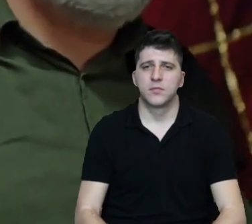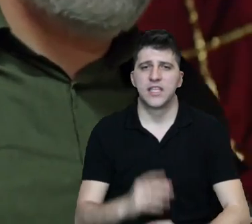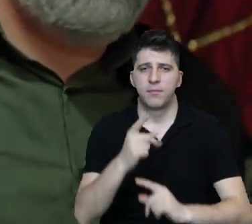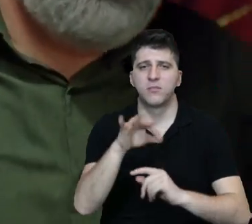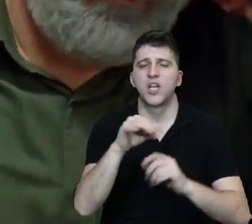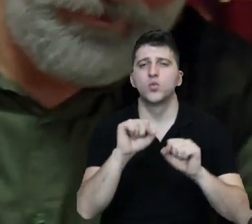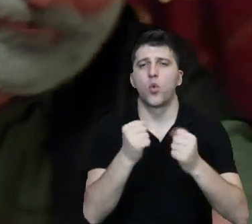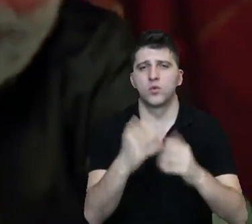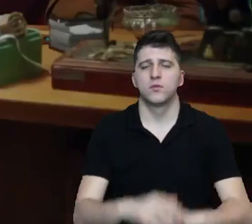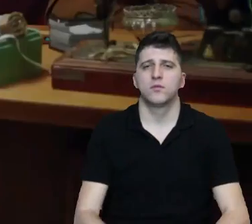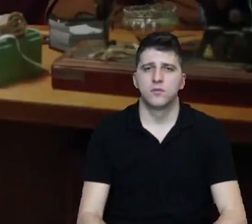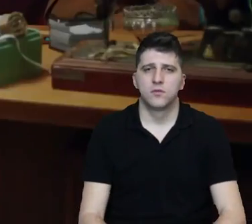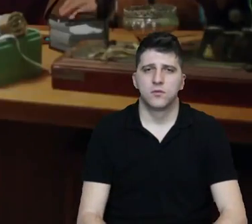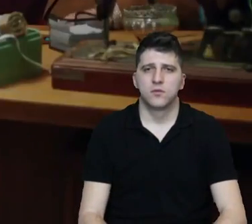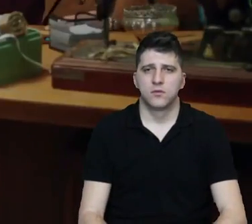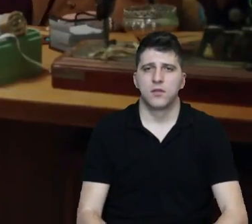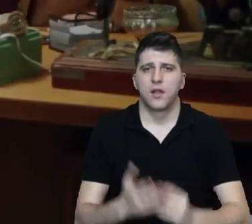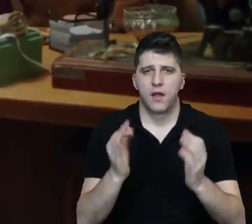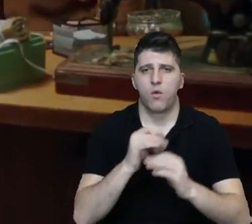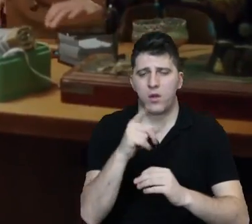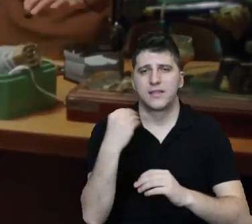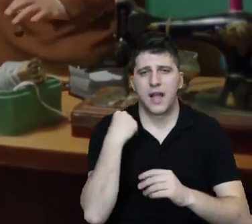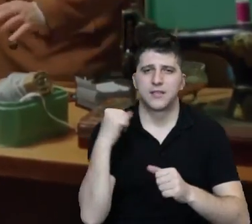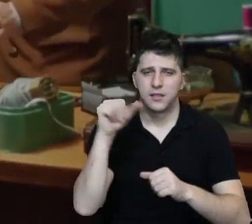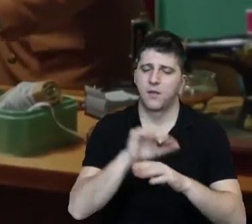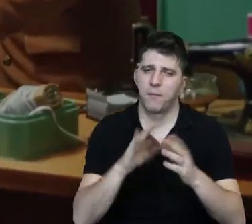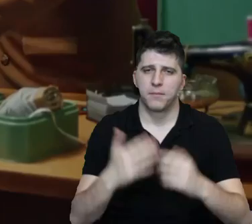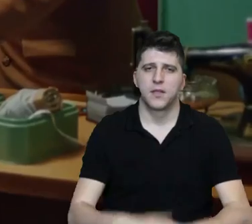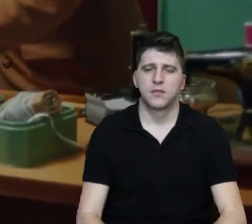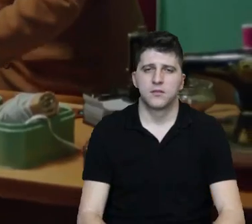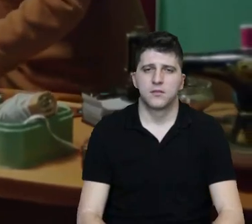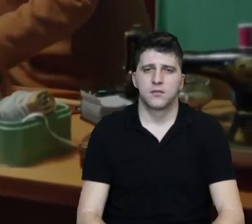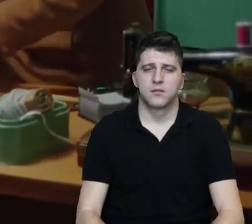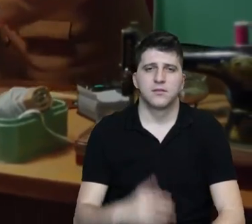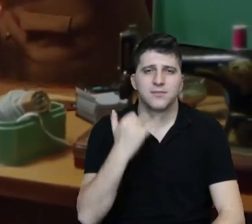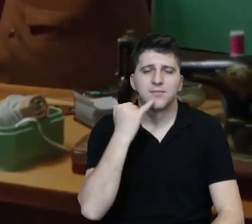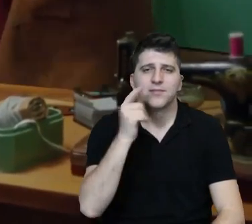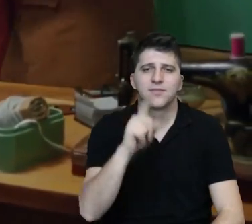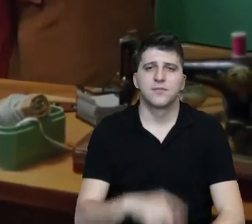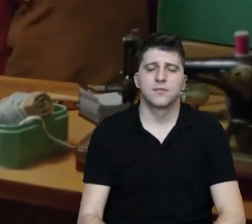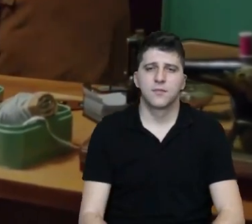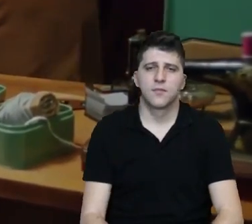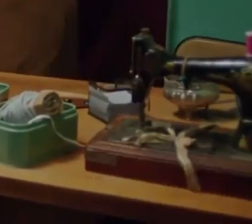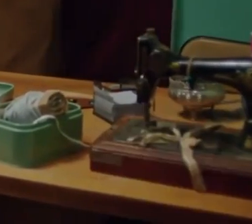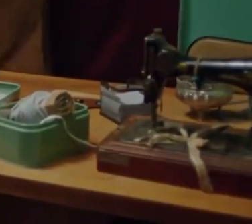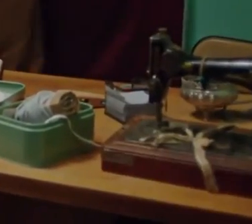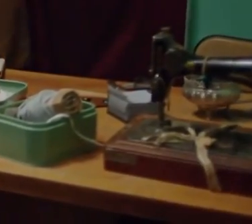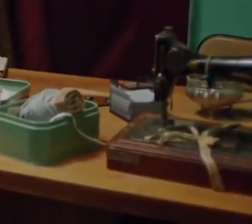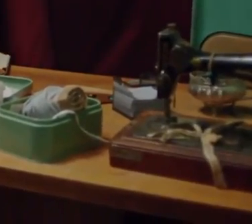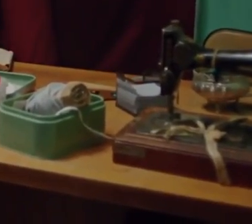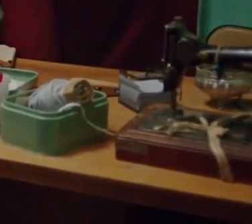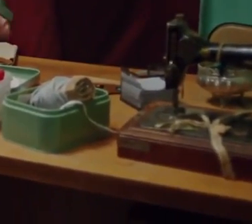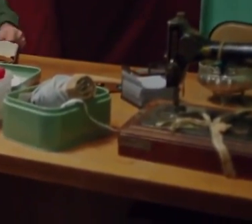çayı da soğudu. Hadi. Ha. Onu da tazele. Tamam, hadi bakayım. Dolu bardağı alıp duvarın önündeki semavere